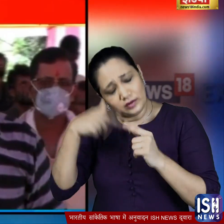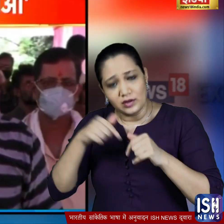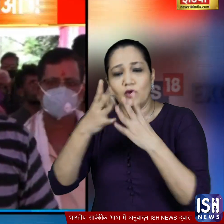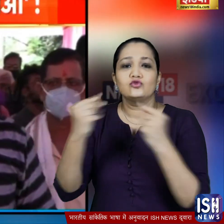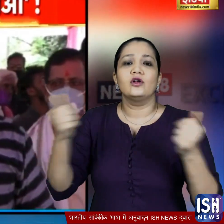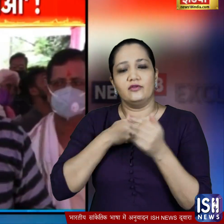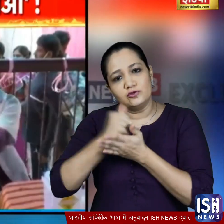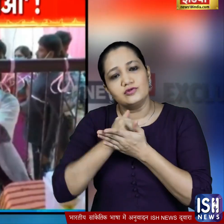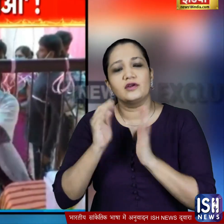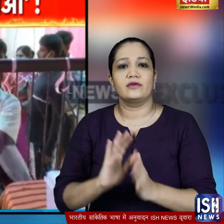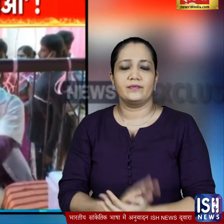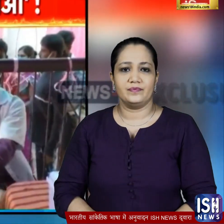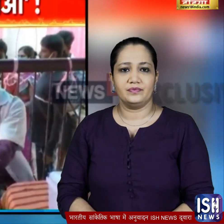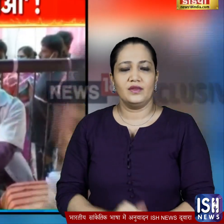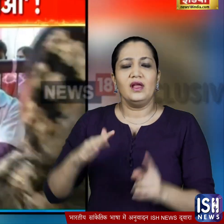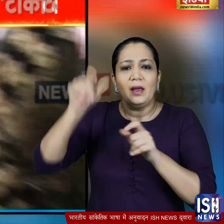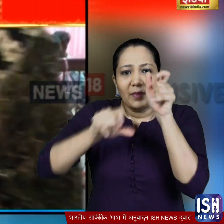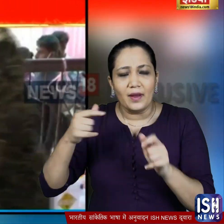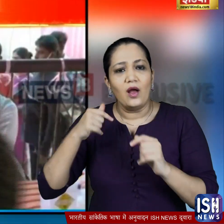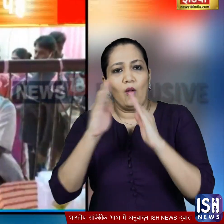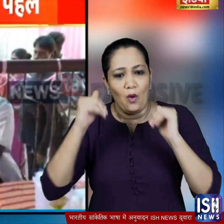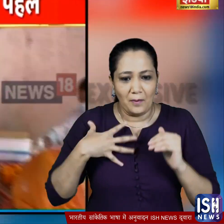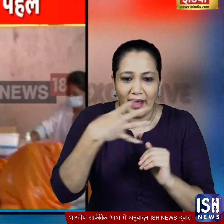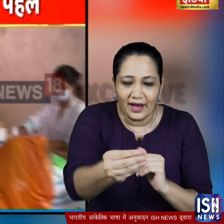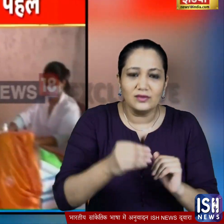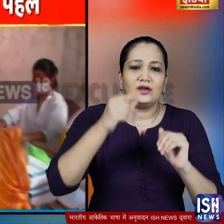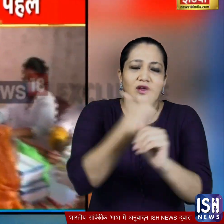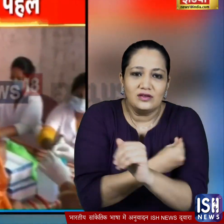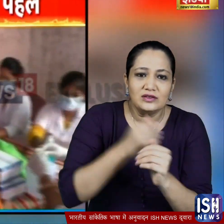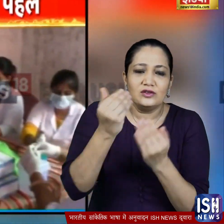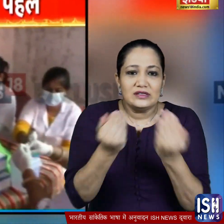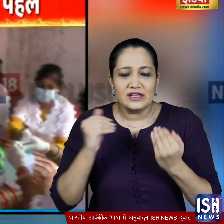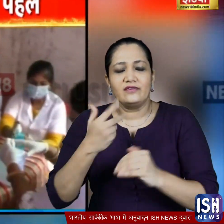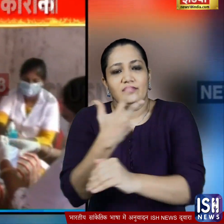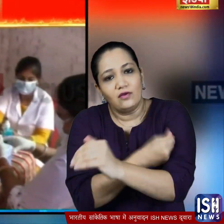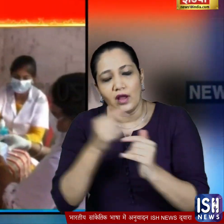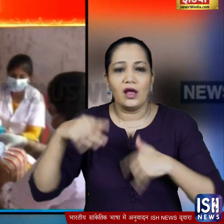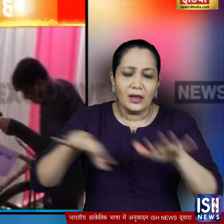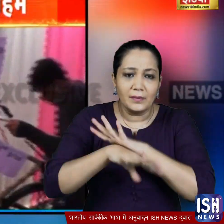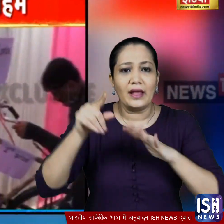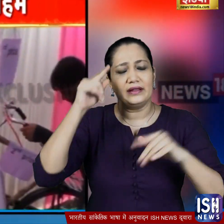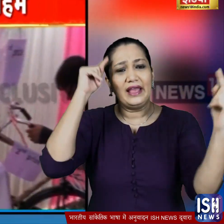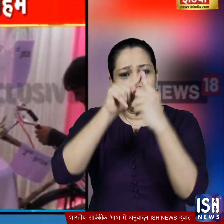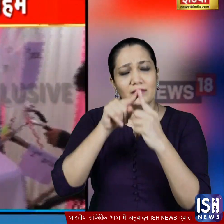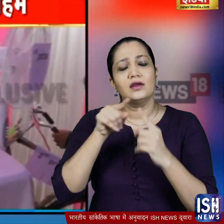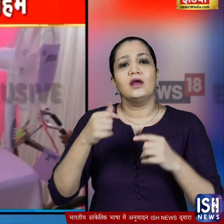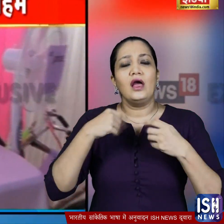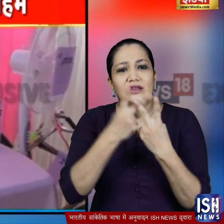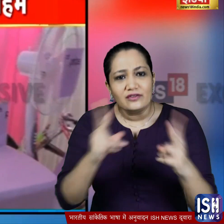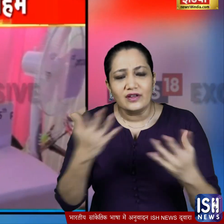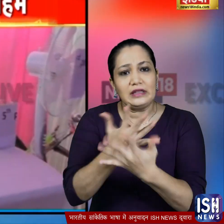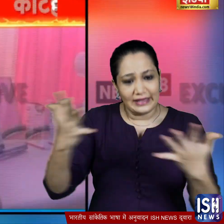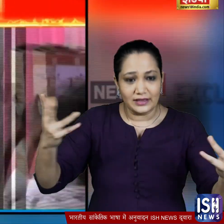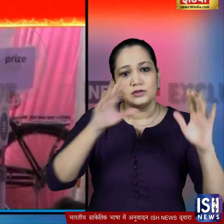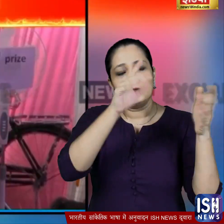की एक नायाब कोशिश किया जा रहा है। इलाके के लोग अपने घरों से निकलें और महामारी से बचाव के लिए टीका लगवाएं। इसके लिए इनाम में दी जाने